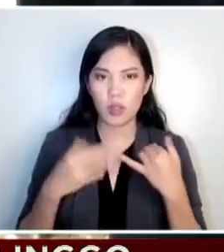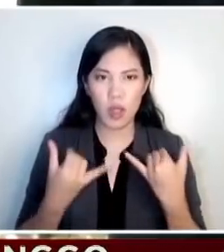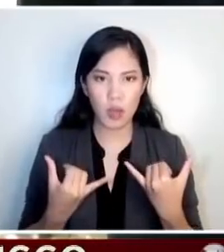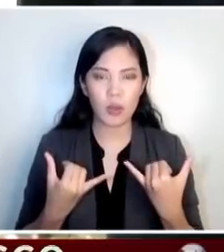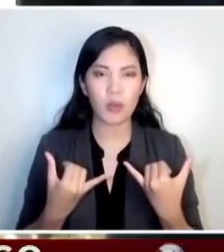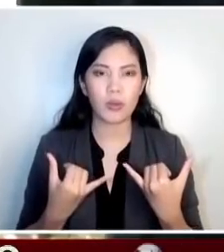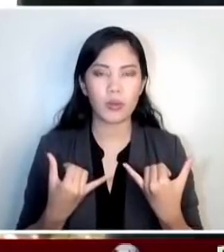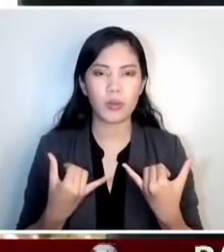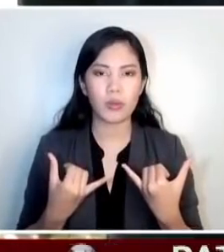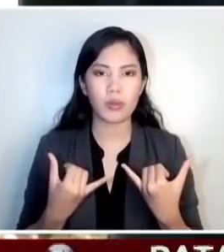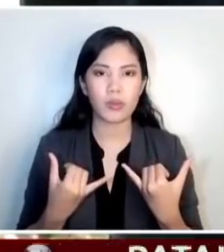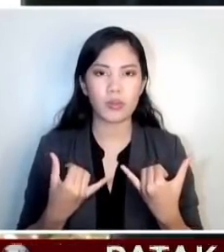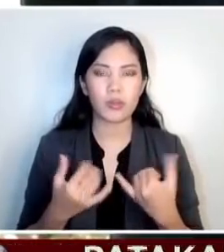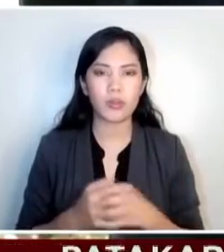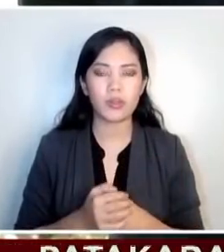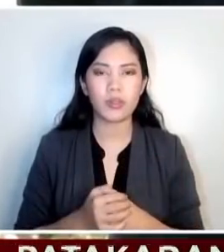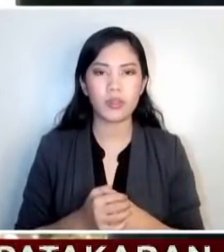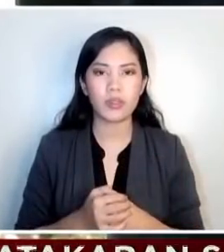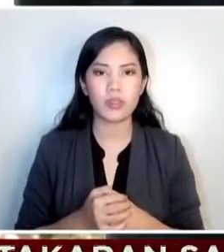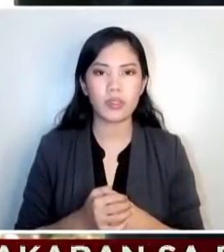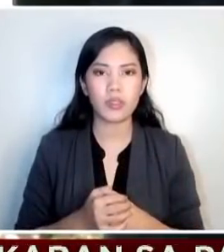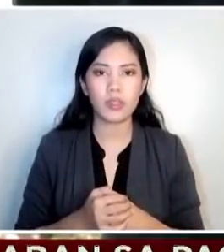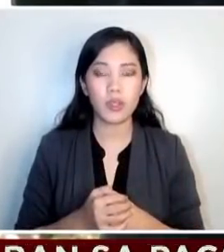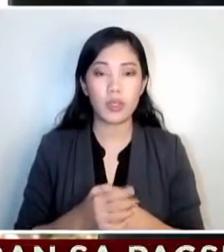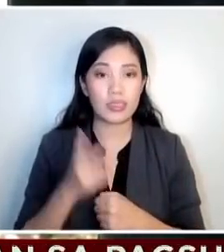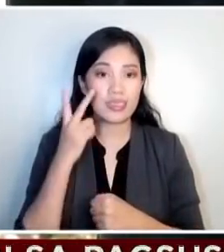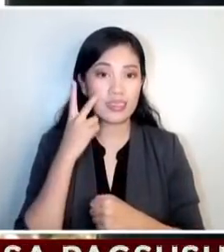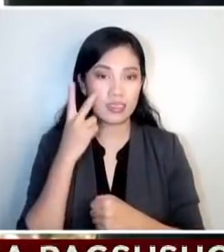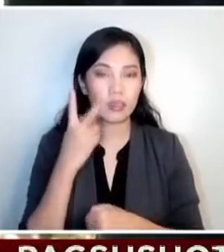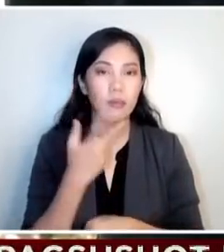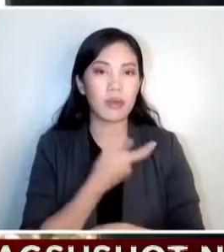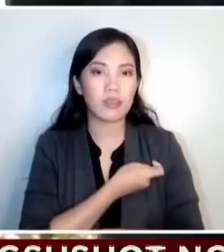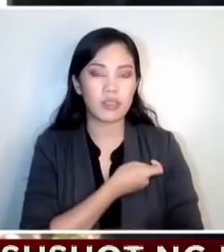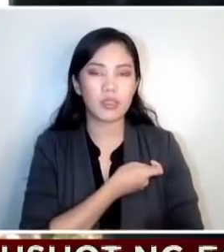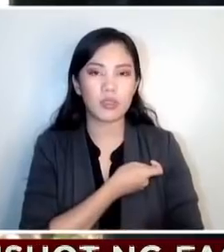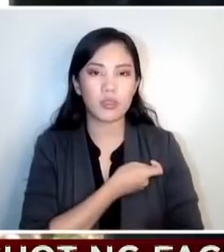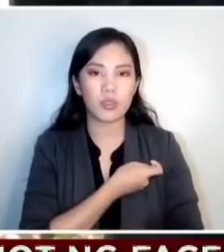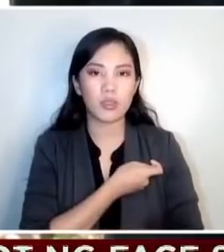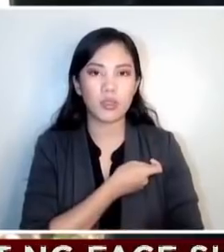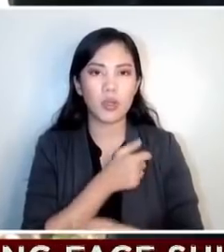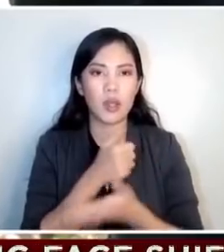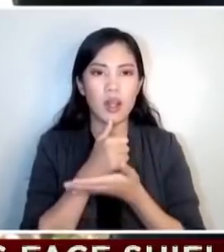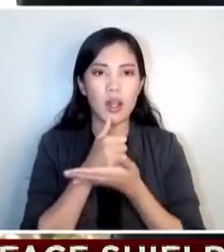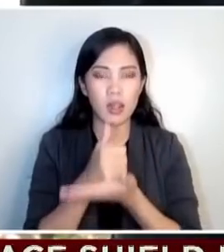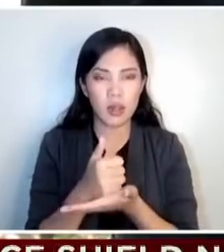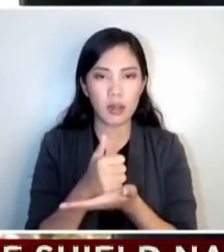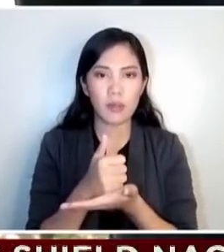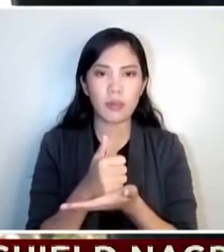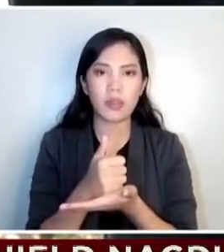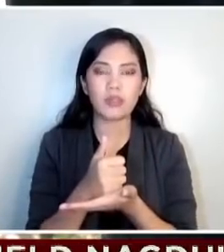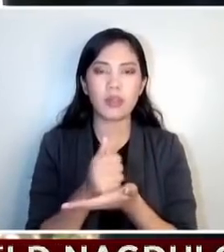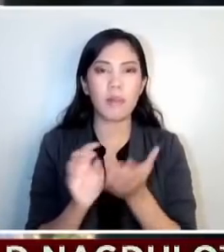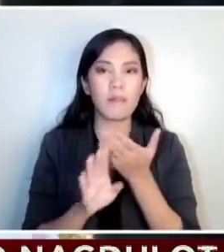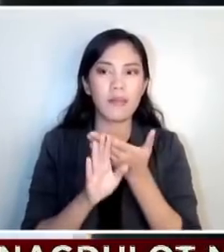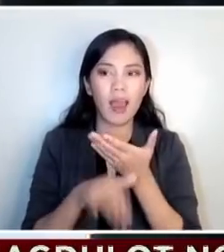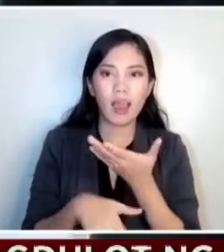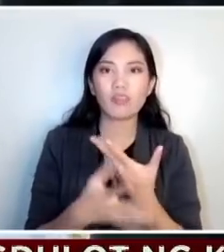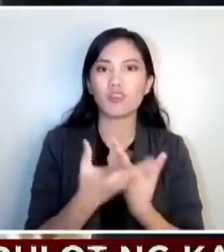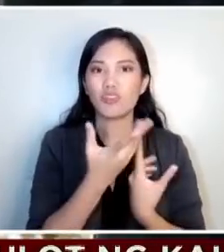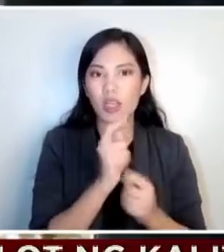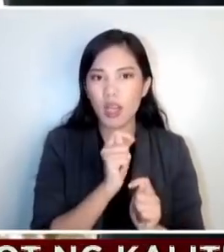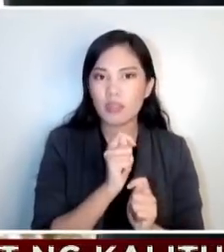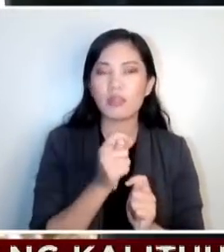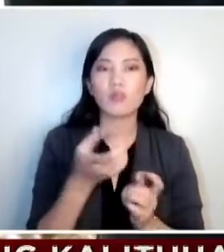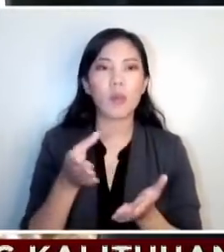here at the PSE. Itong symbolic vaccination is going to help, you know, restore confidence of the investors,